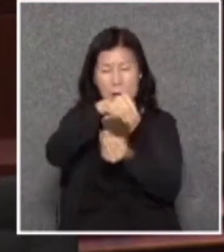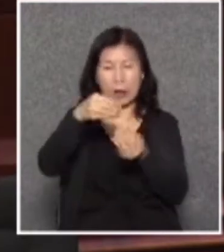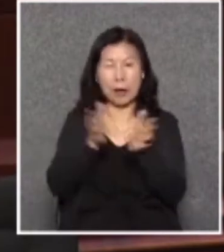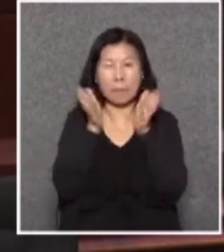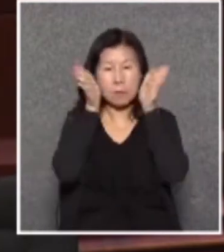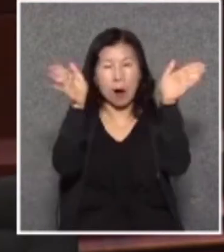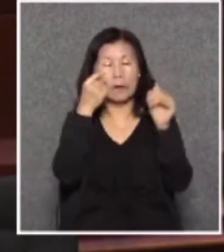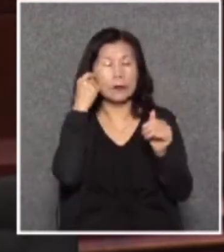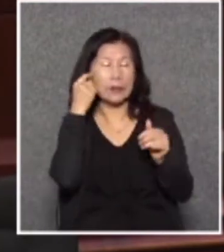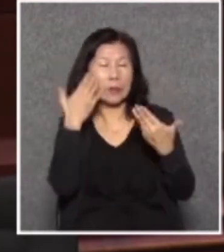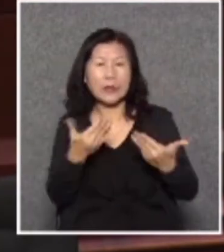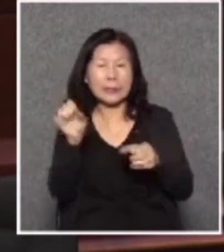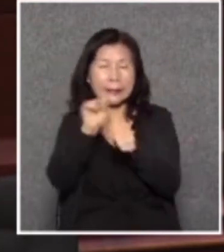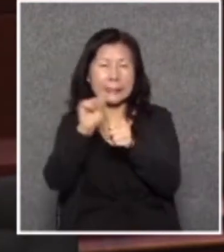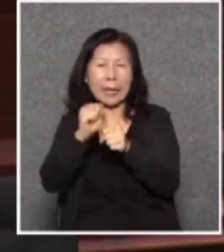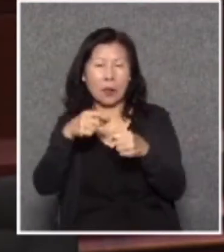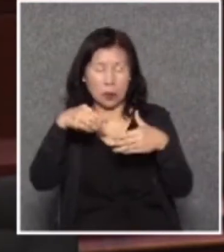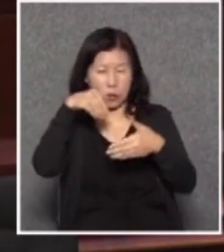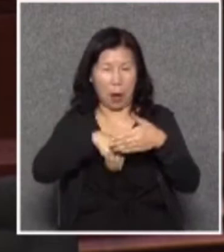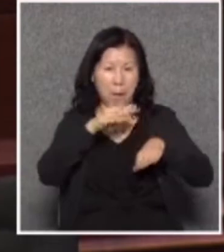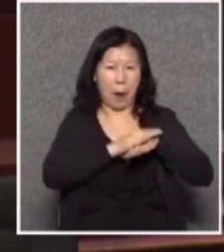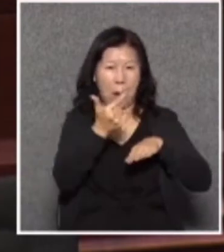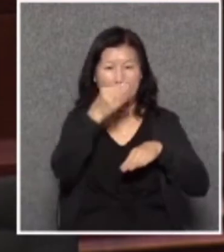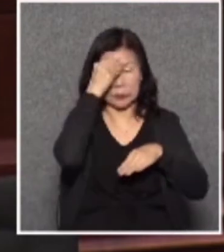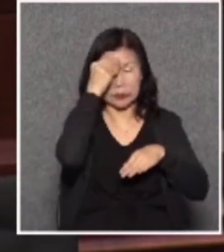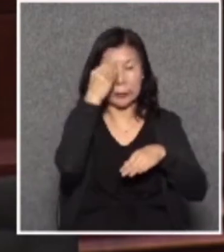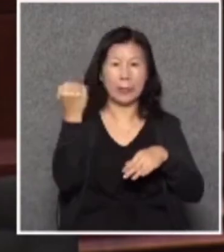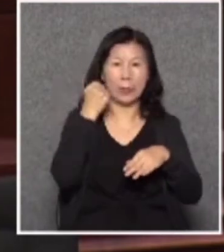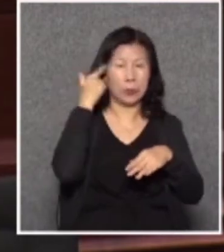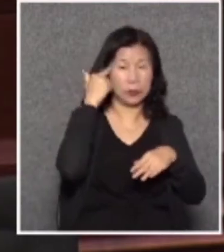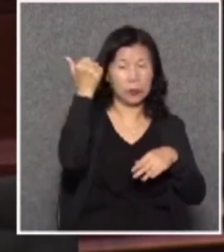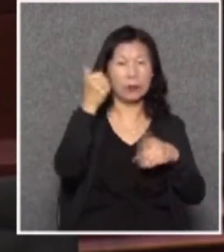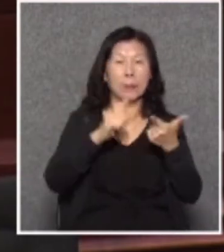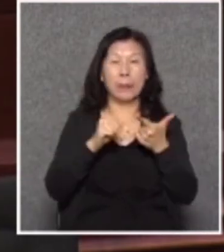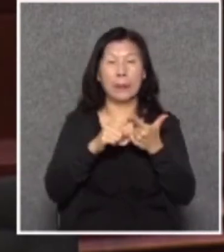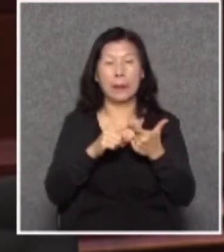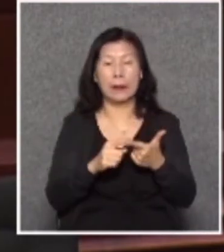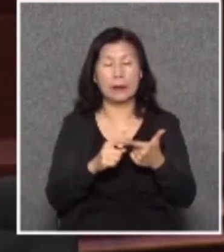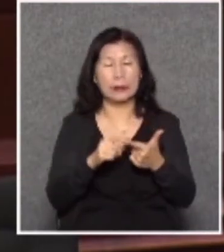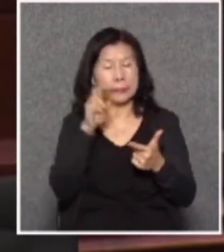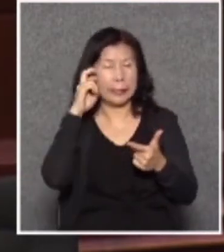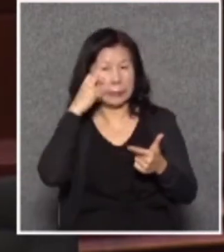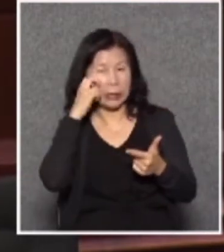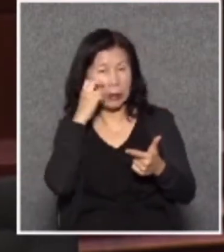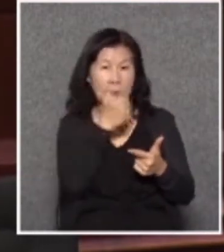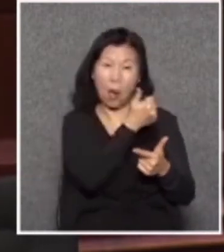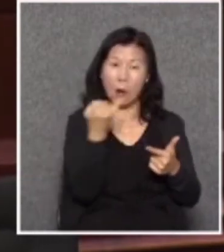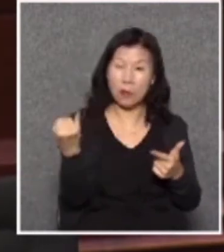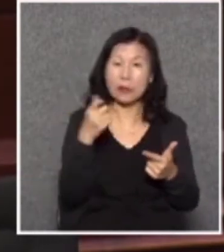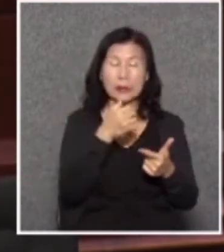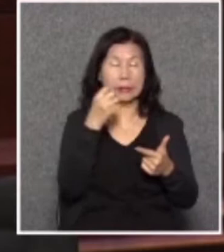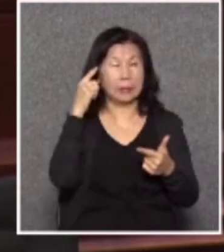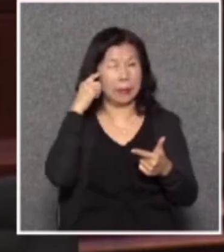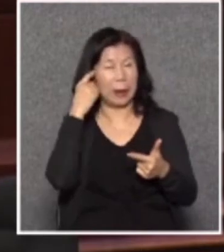野，建構更多的知識，能理性辨思明辨、慎思明